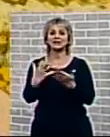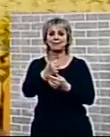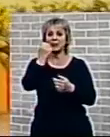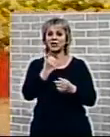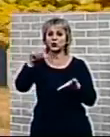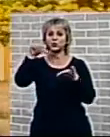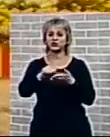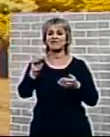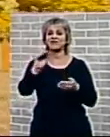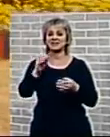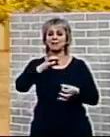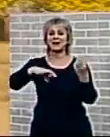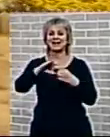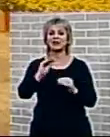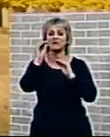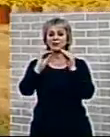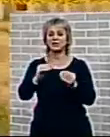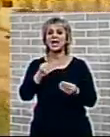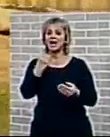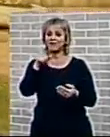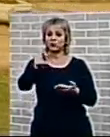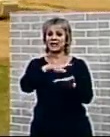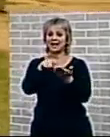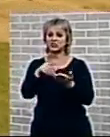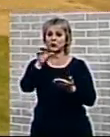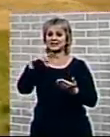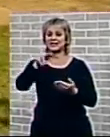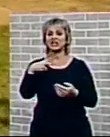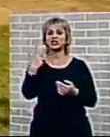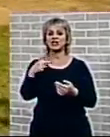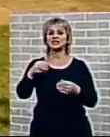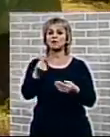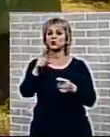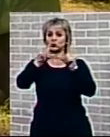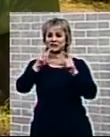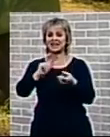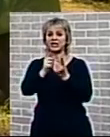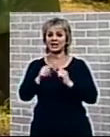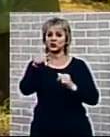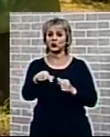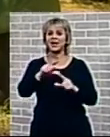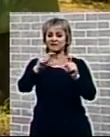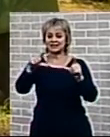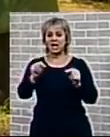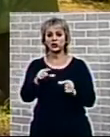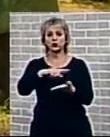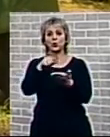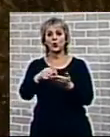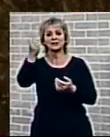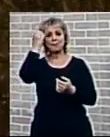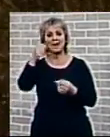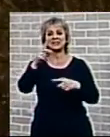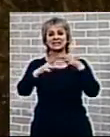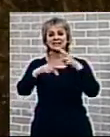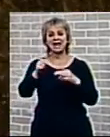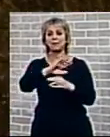благодаря участию в федеральном проекте формирования комфортной городской среды. Треть его бюджета идет на реконструкцию визитных карточек города, памятников